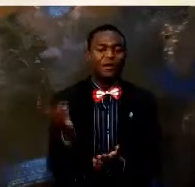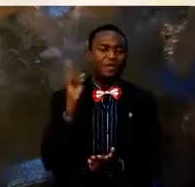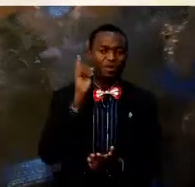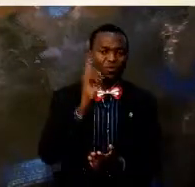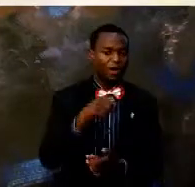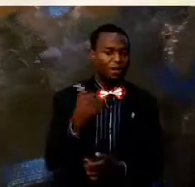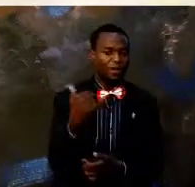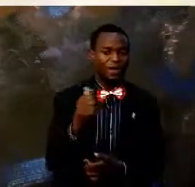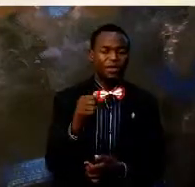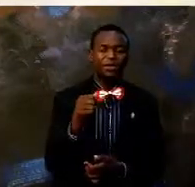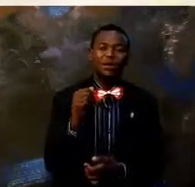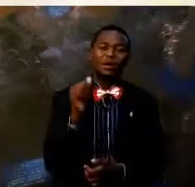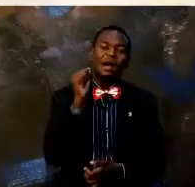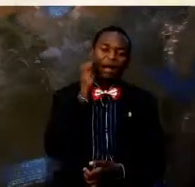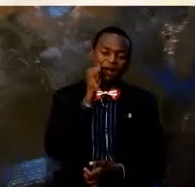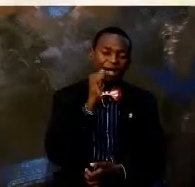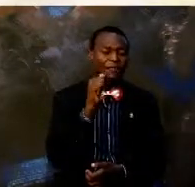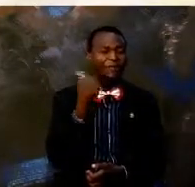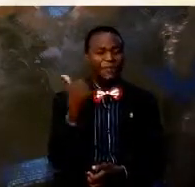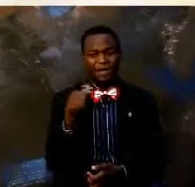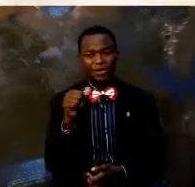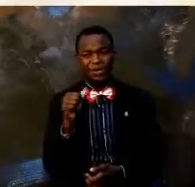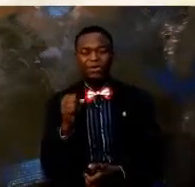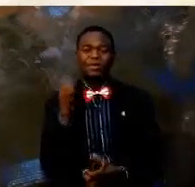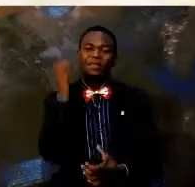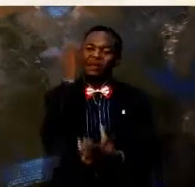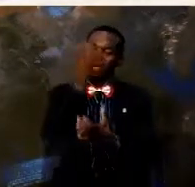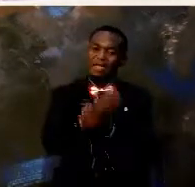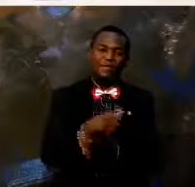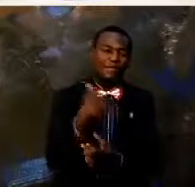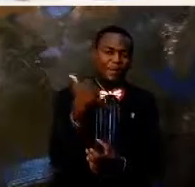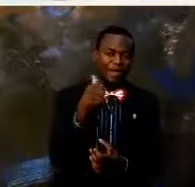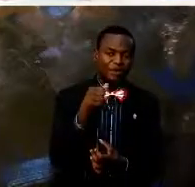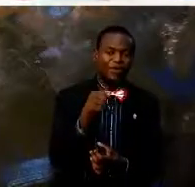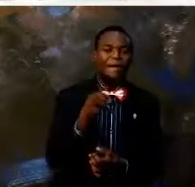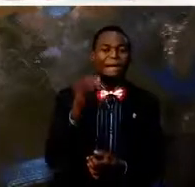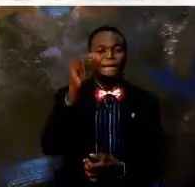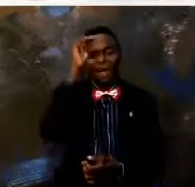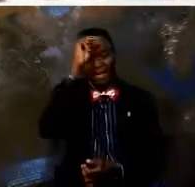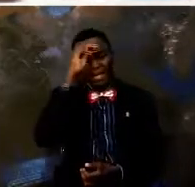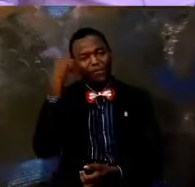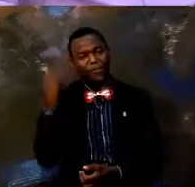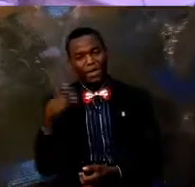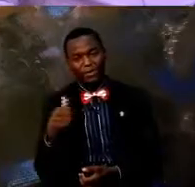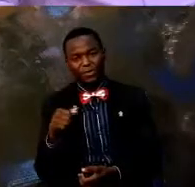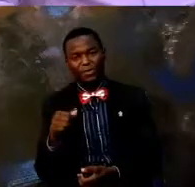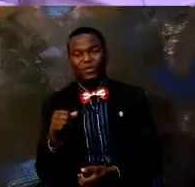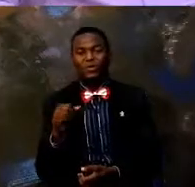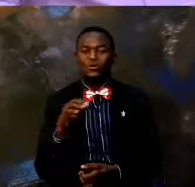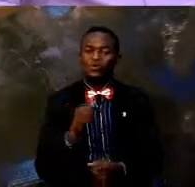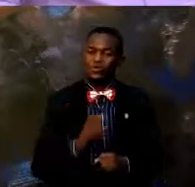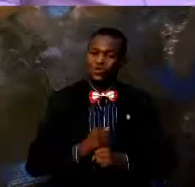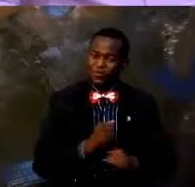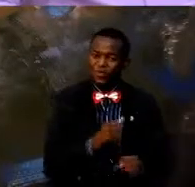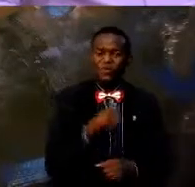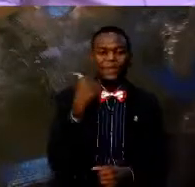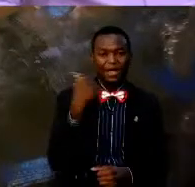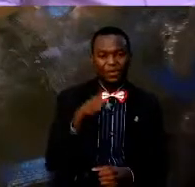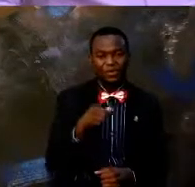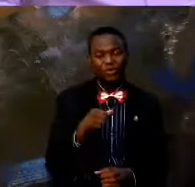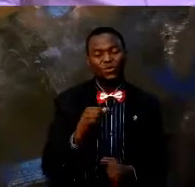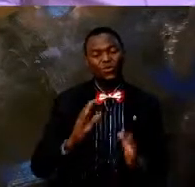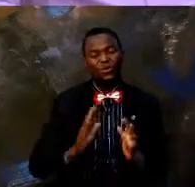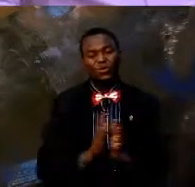haujakuwako. Adamu hajakuwako, Ibrahimu hajakuwako, Mariamu hajakuwako, Yusufu hajakuwako.